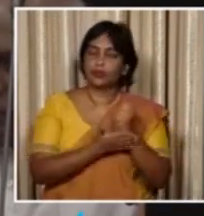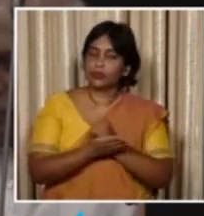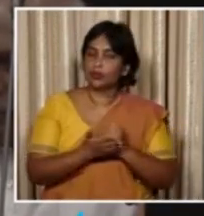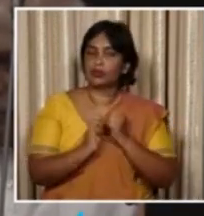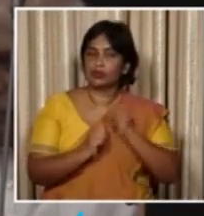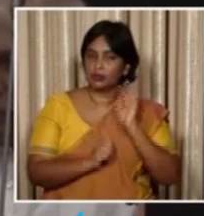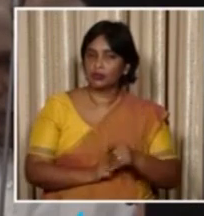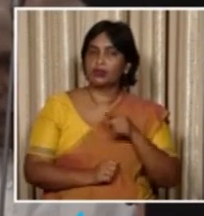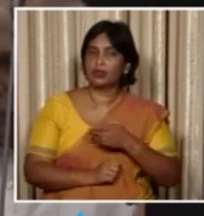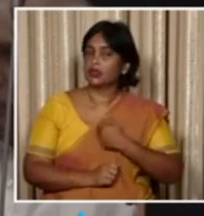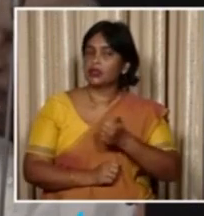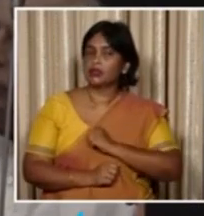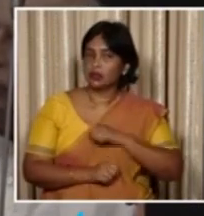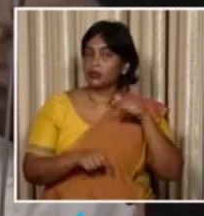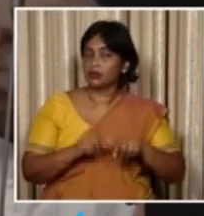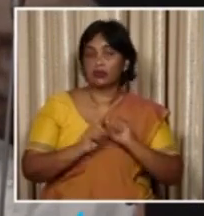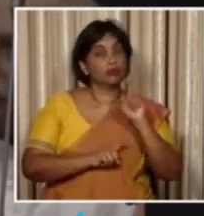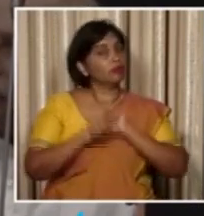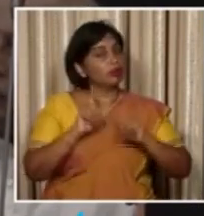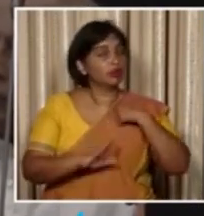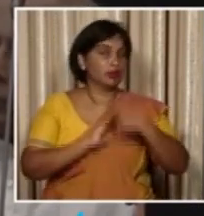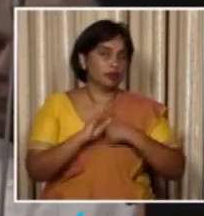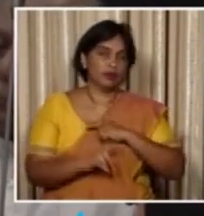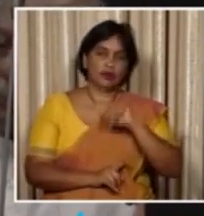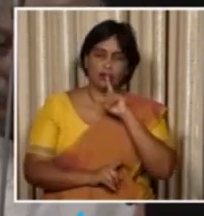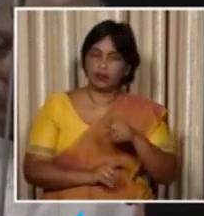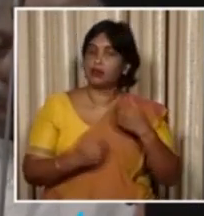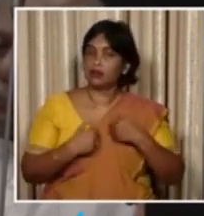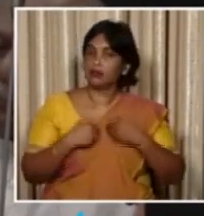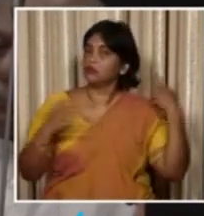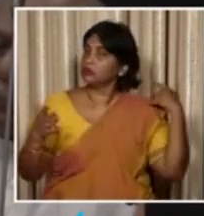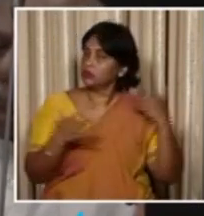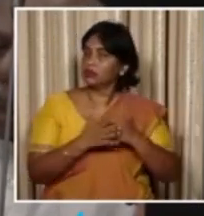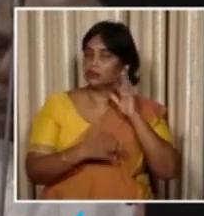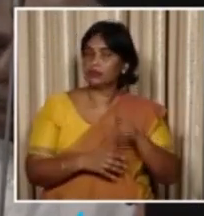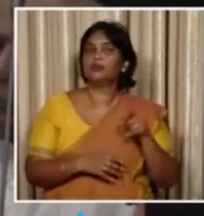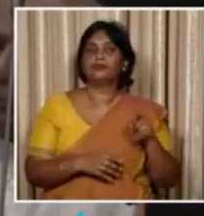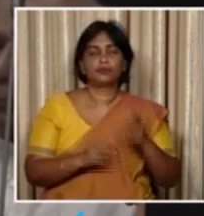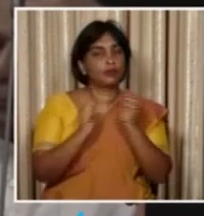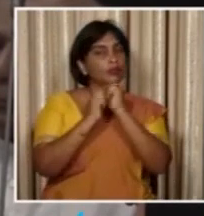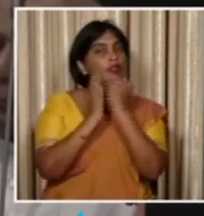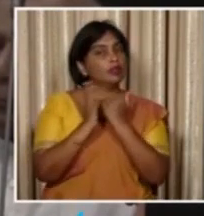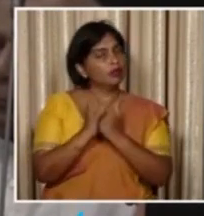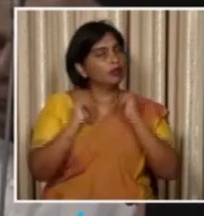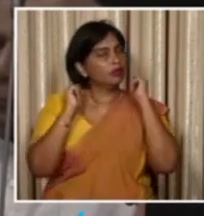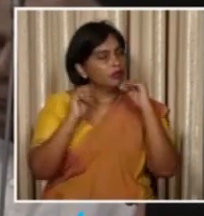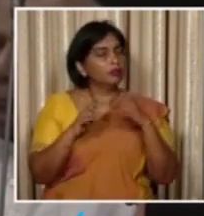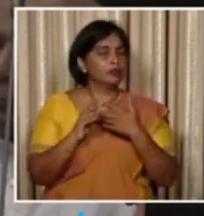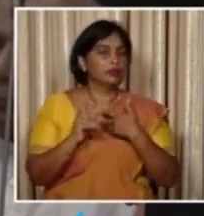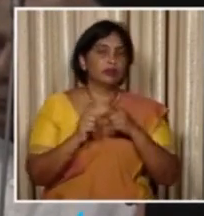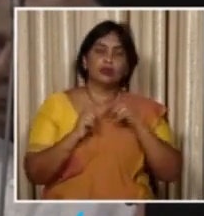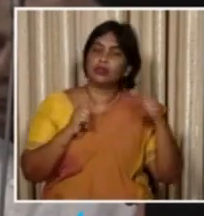සිදු වෙනවා. මම කැමති එක මේ සභාවටත් රටත් මතක් කරන්න. අප මෙතෙක් සිදු කරගෙන වැඩපිළිවෙළ සාර්ථක බව